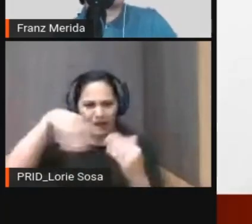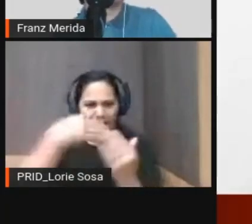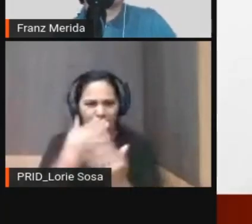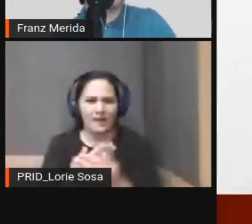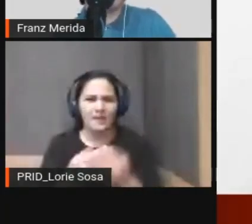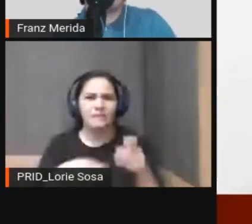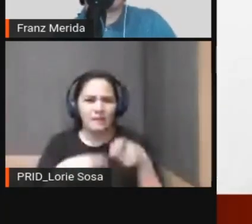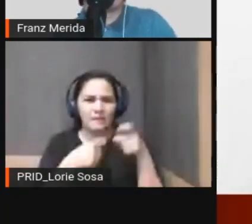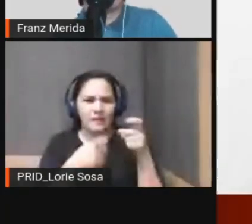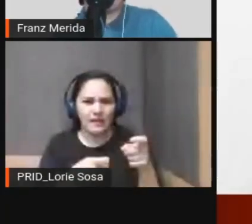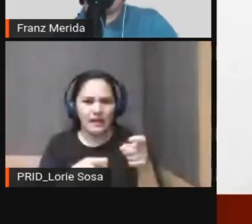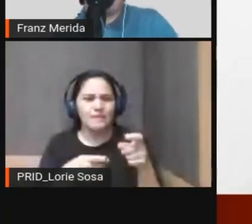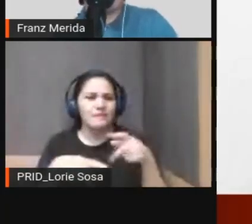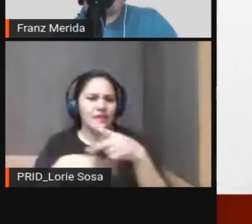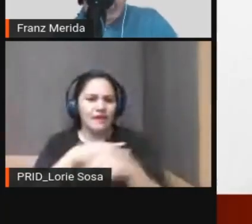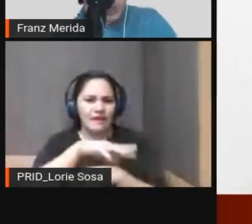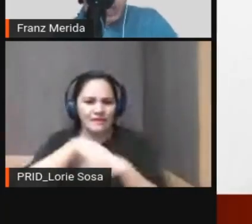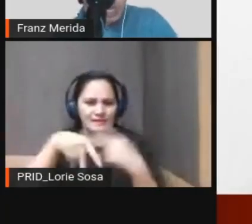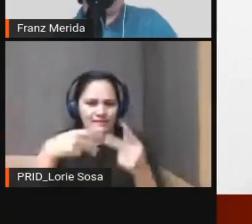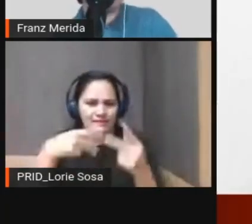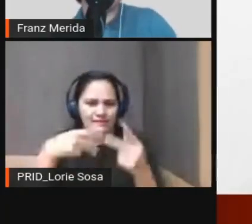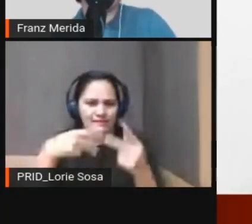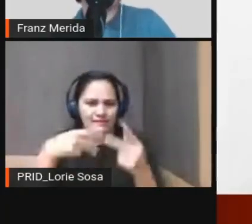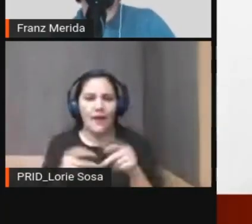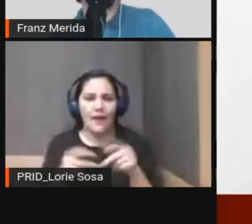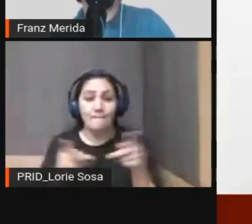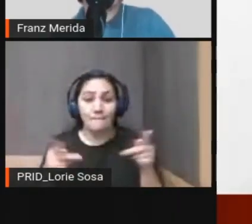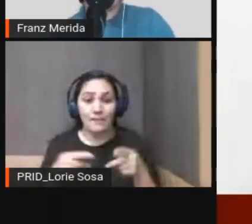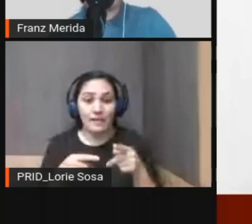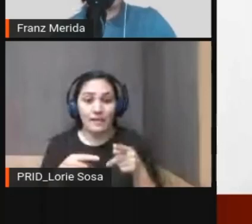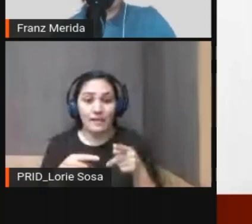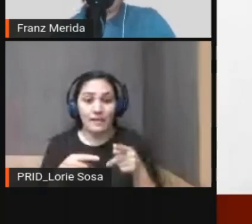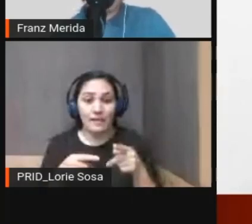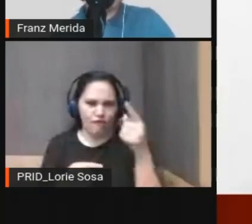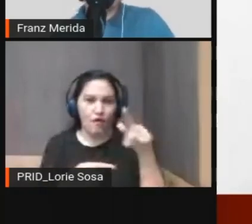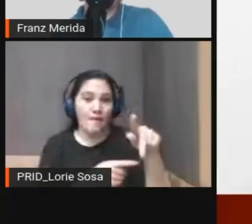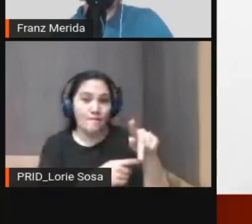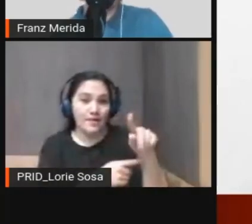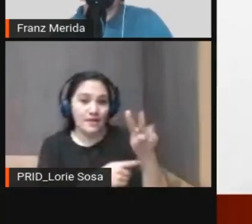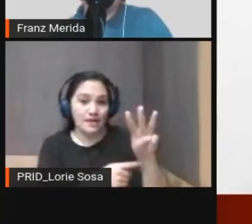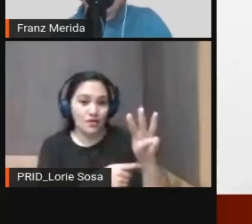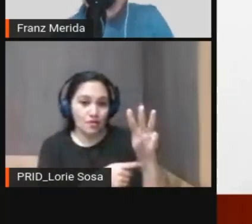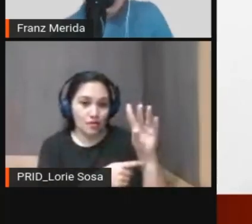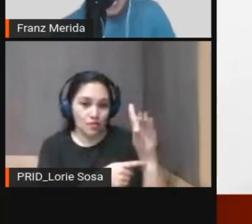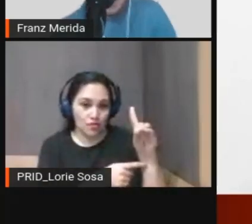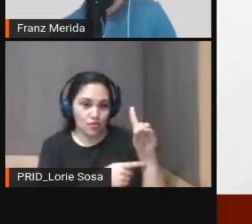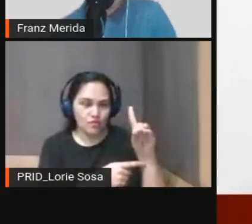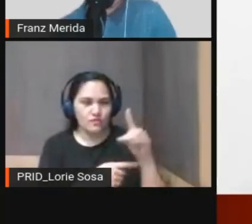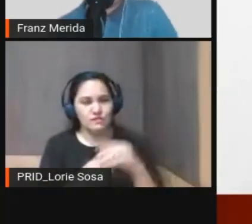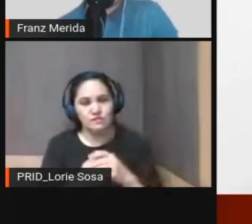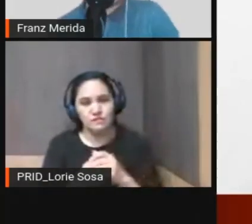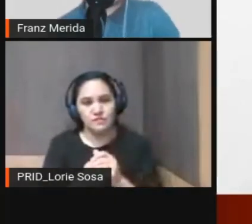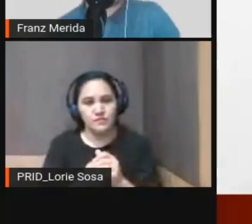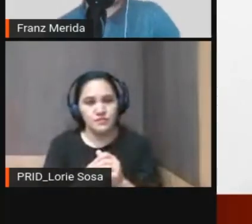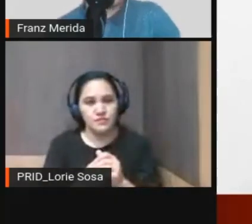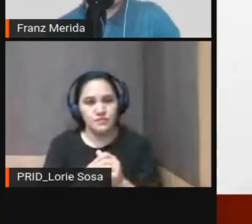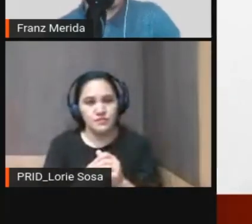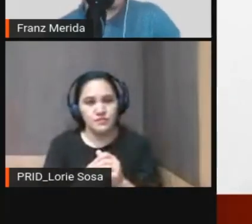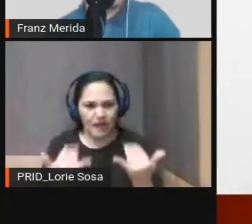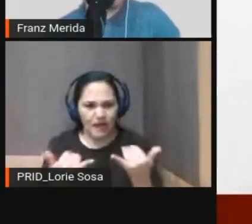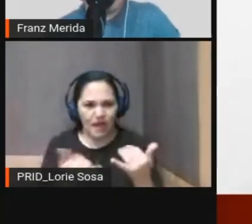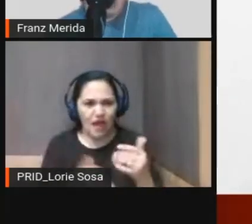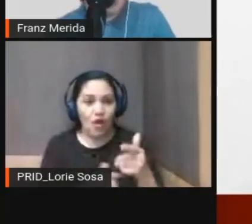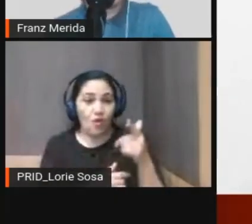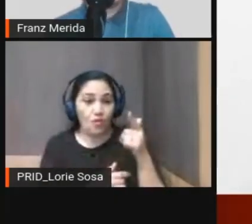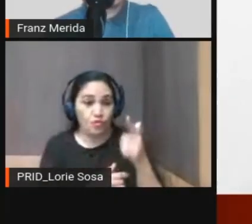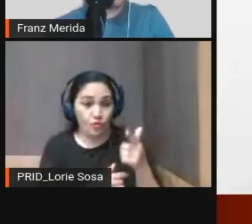spaces, especially for PWDs. No? And then fast forward to 2016, tayo po